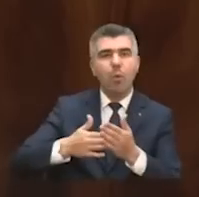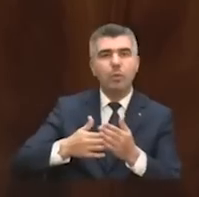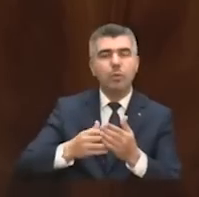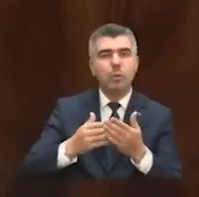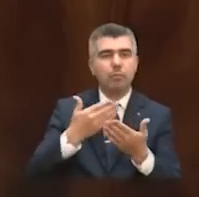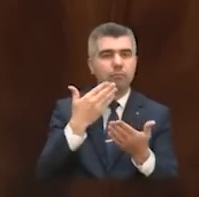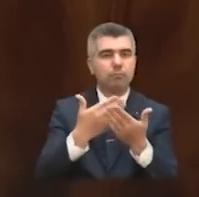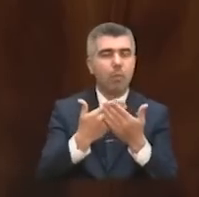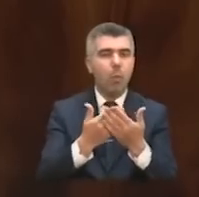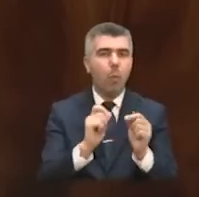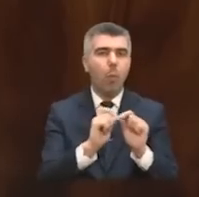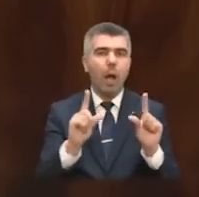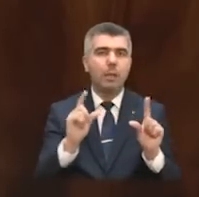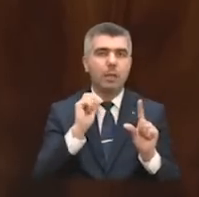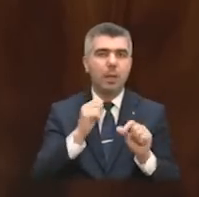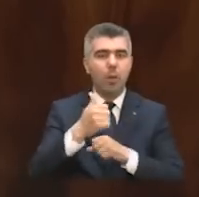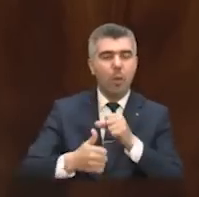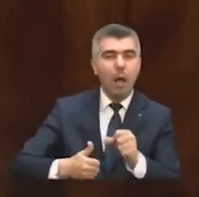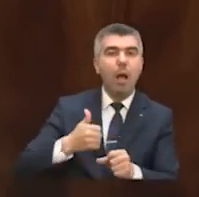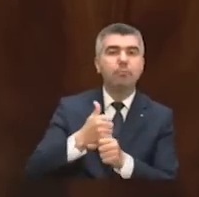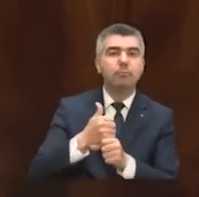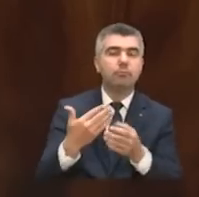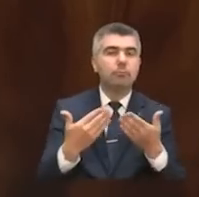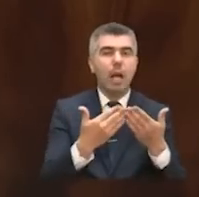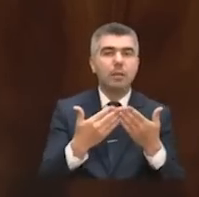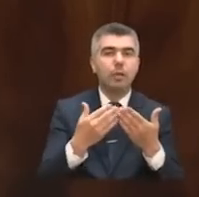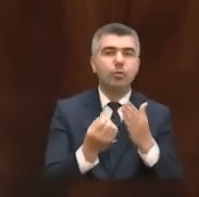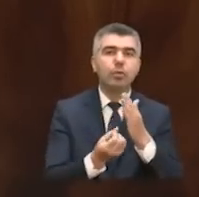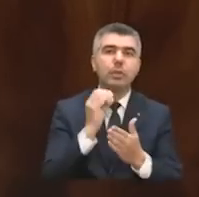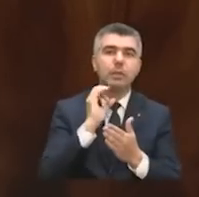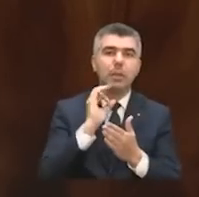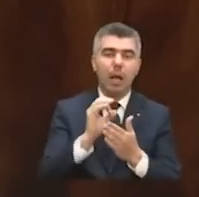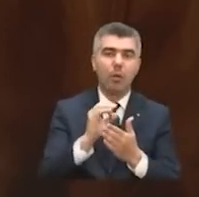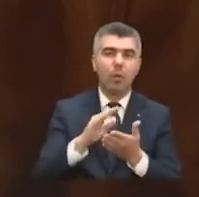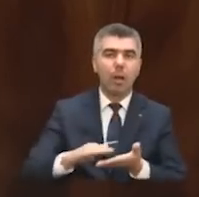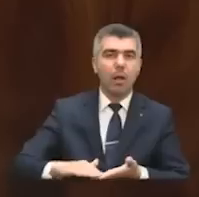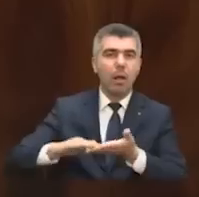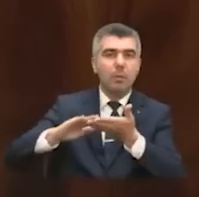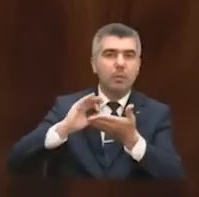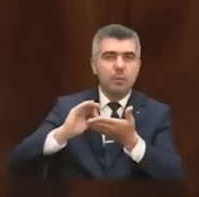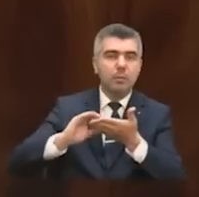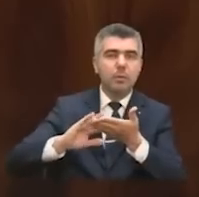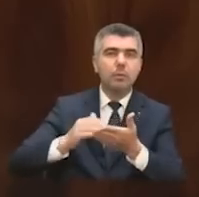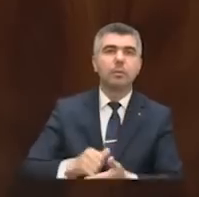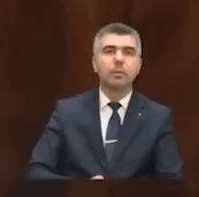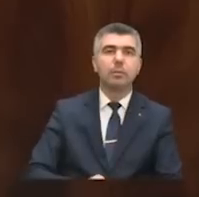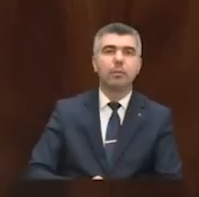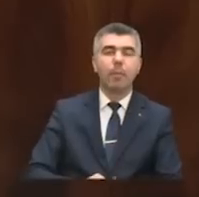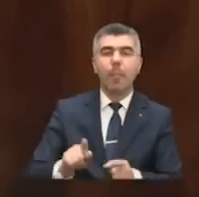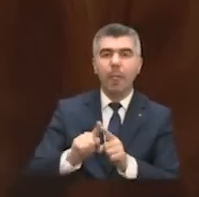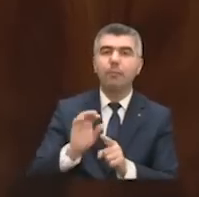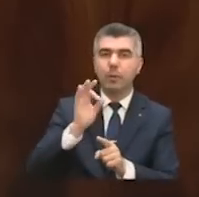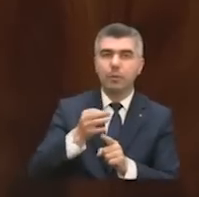تبان الامور ديالو ابتداء من السنه المقبله، وتعطاهم الامكانيات ونديروه في السحكه